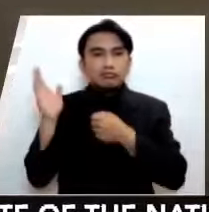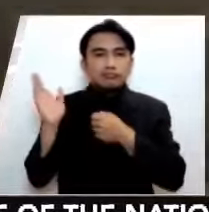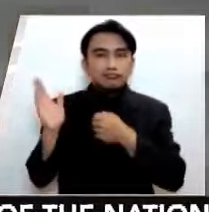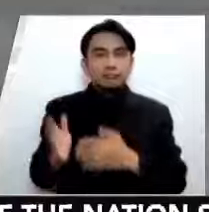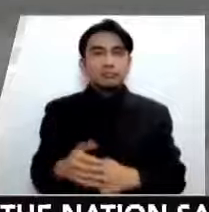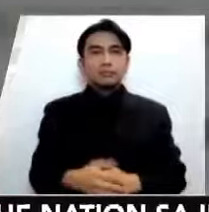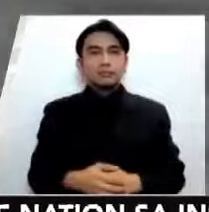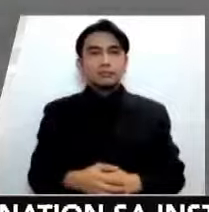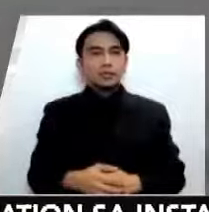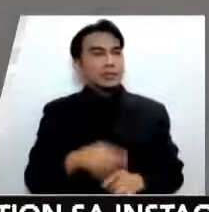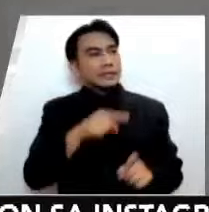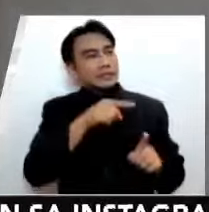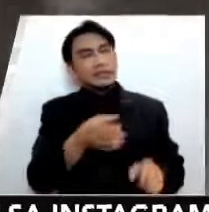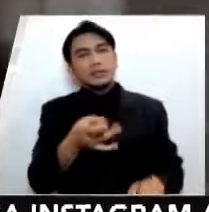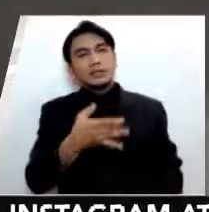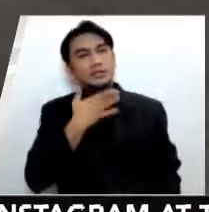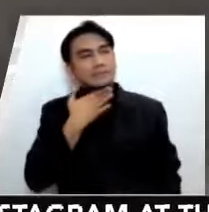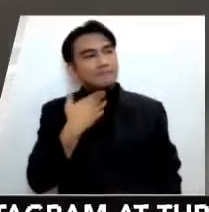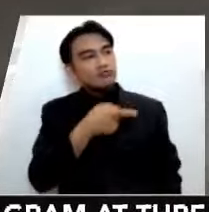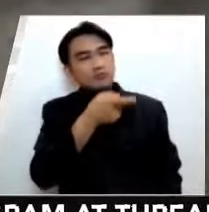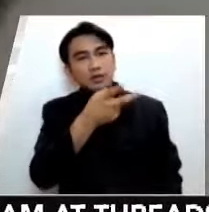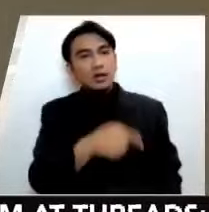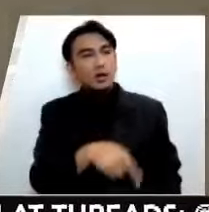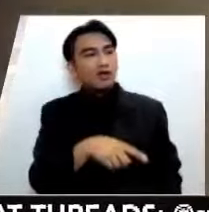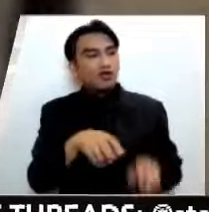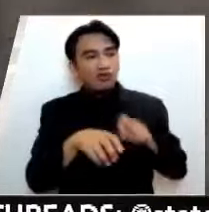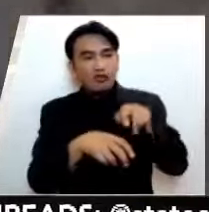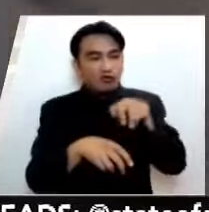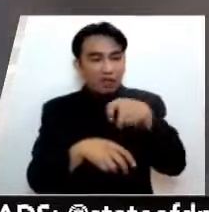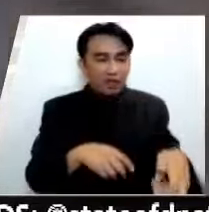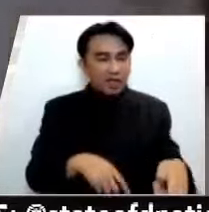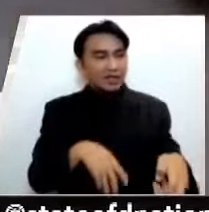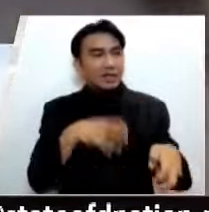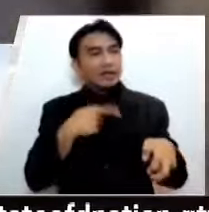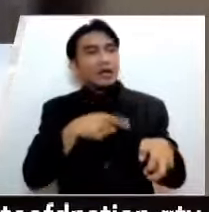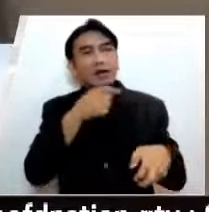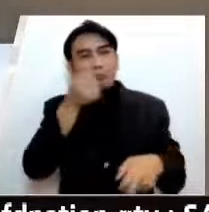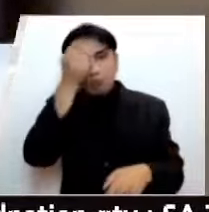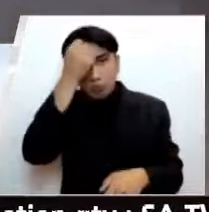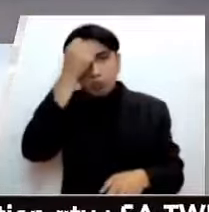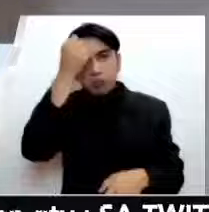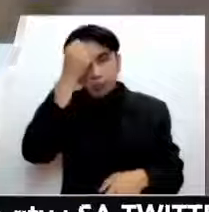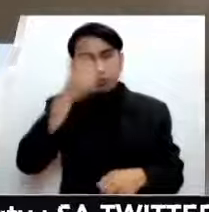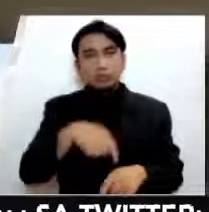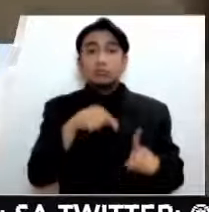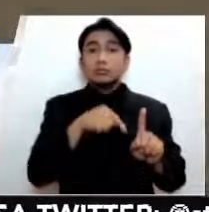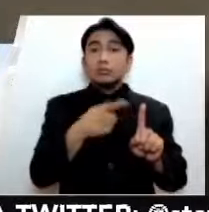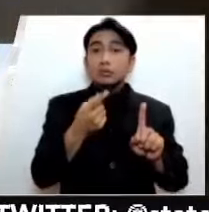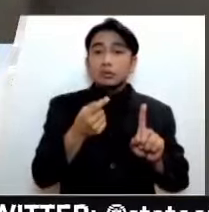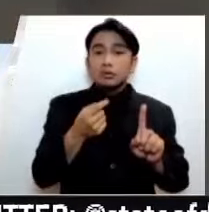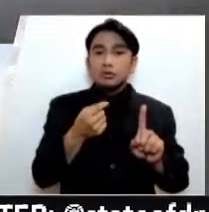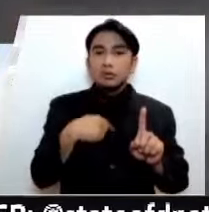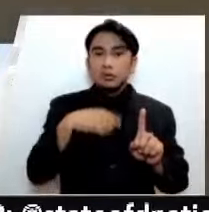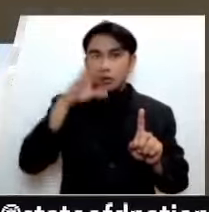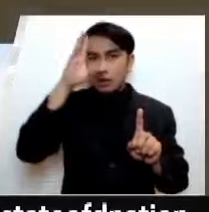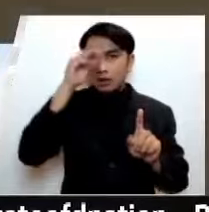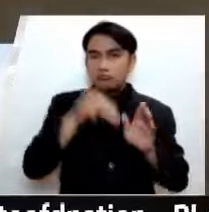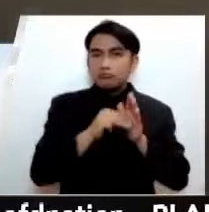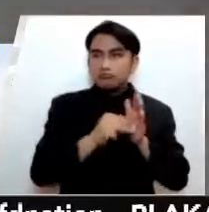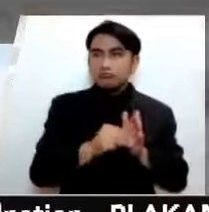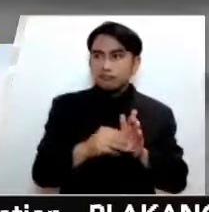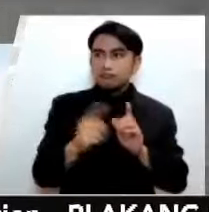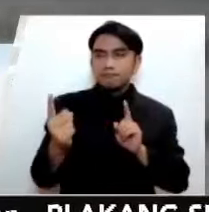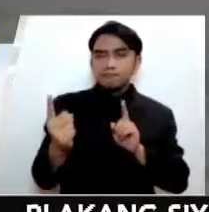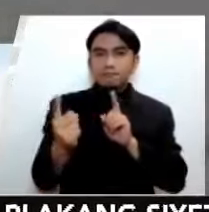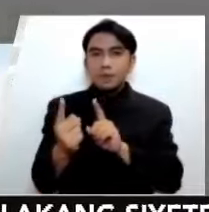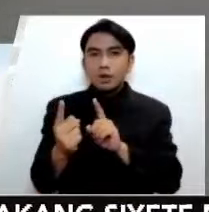leche ka. O ano? Bobo. Hinaras daw ng lalaking modelo ang babae at nagpupumilit umanong pumasok